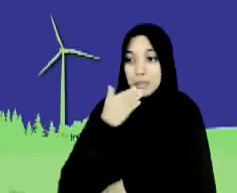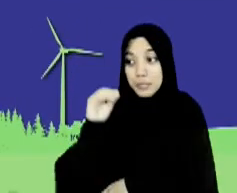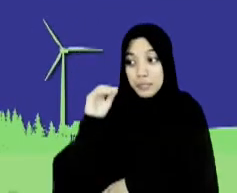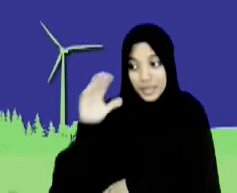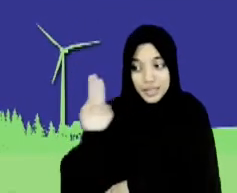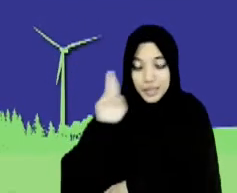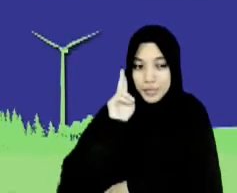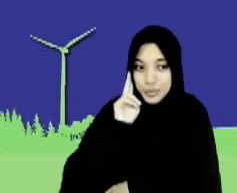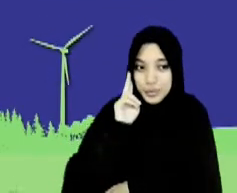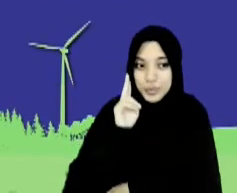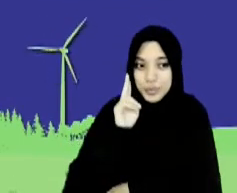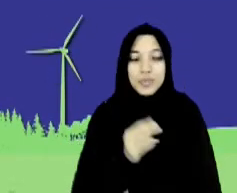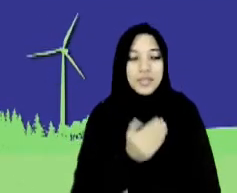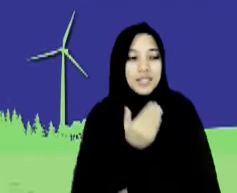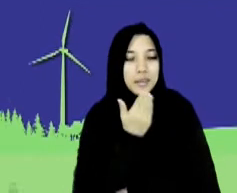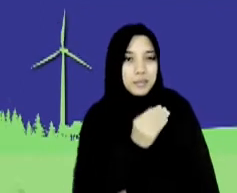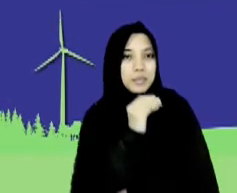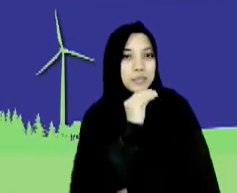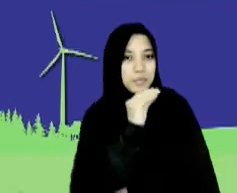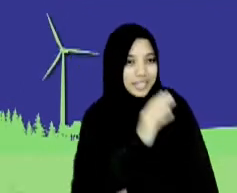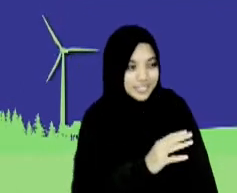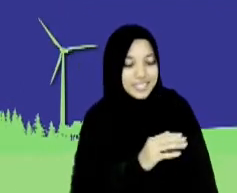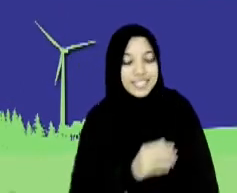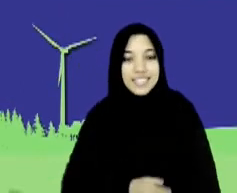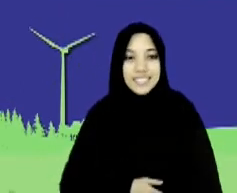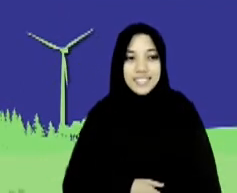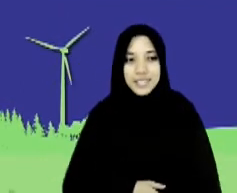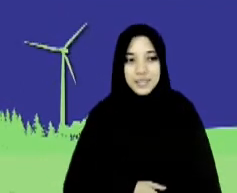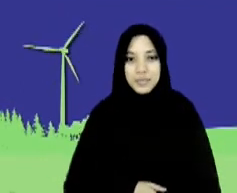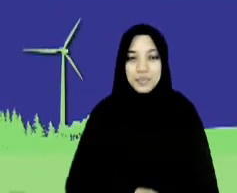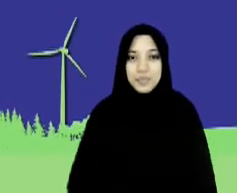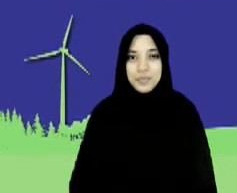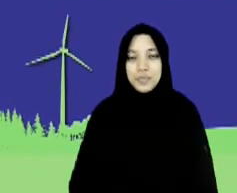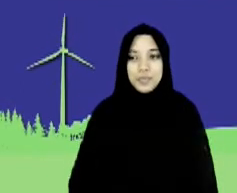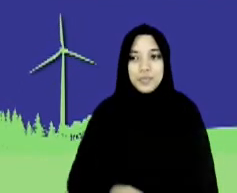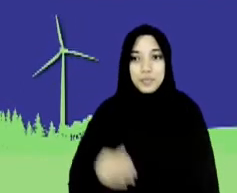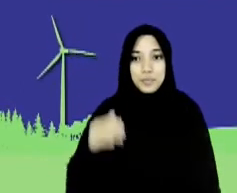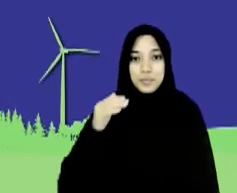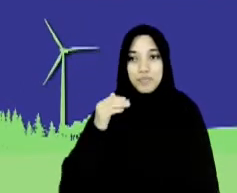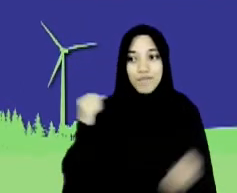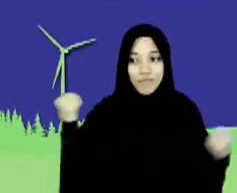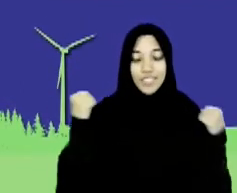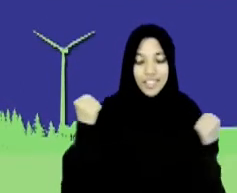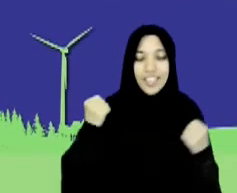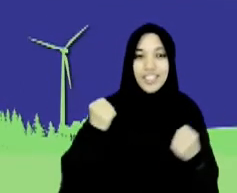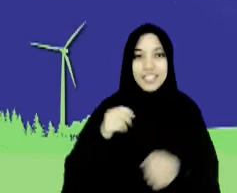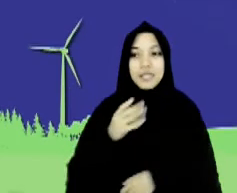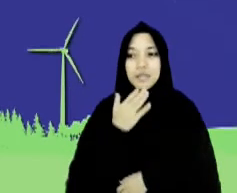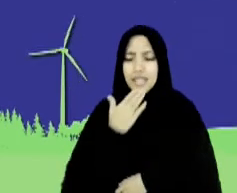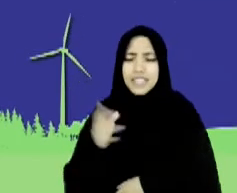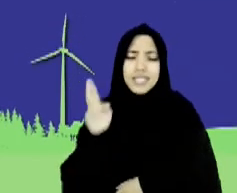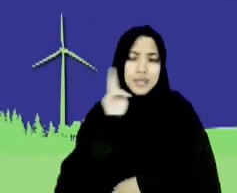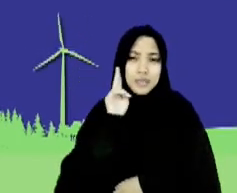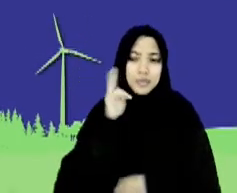pagi Mas Adrianus apa kabar Sehat ya ya sehat-sehat Ibu Terima kasih Ibu sudah bergabung